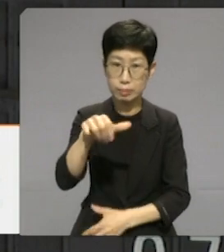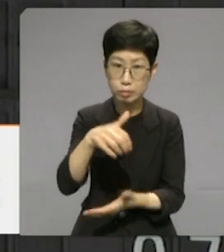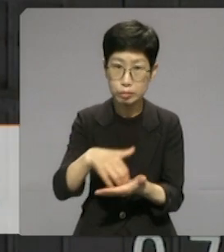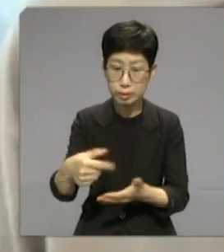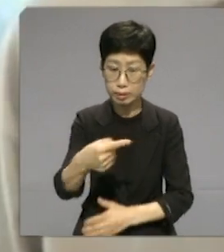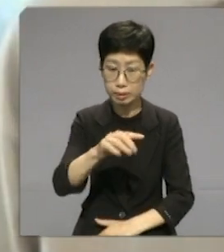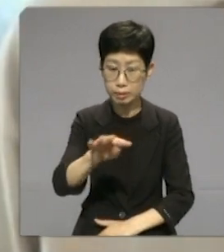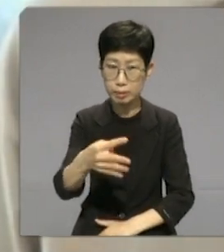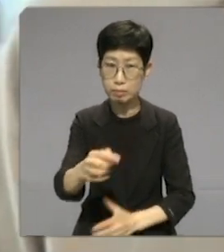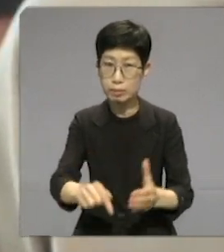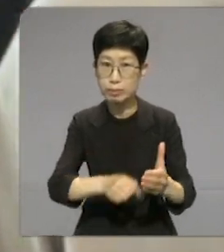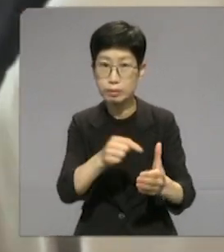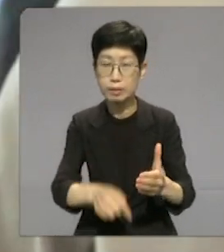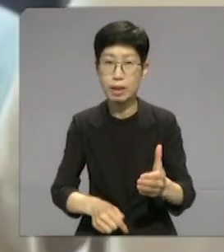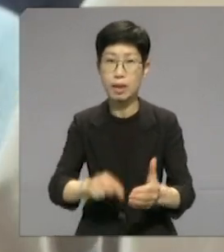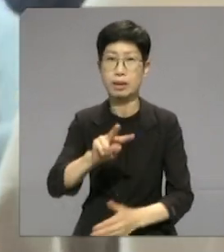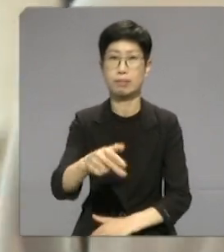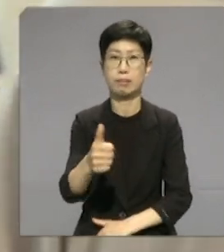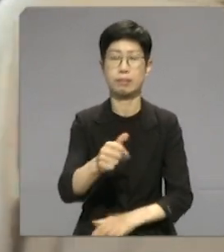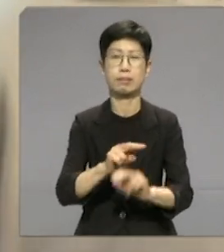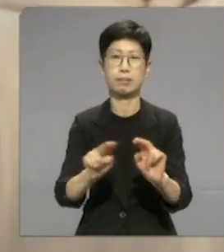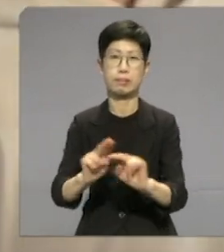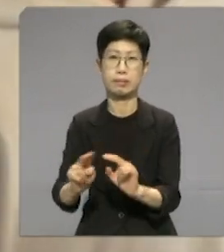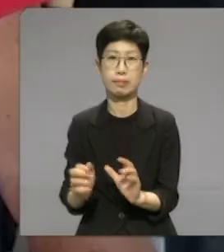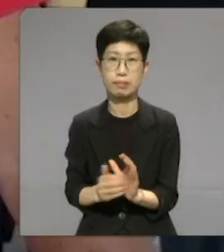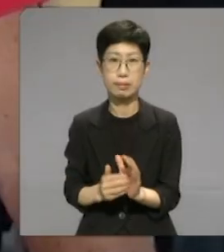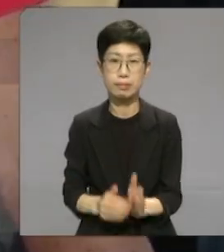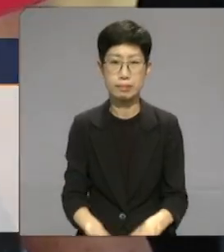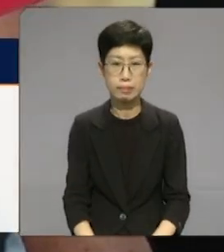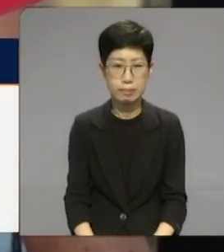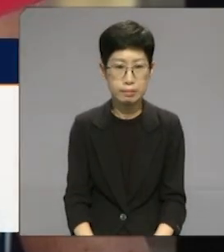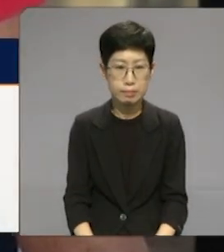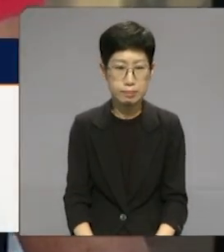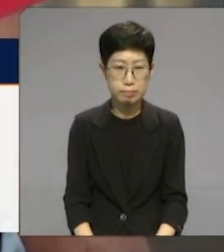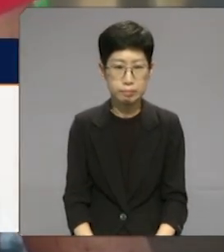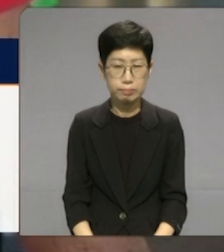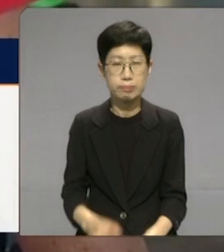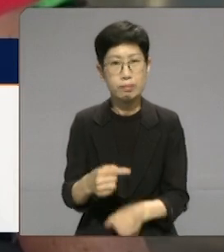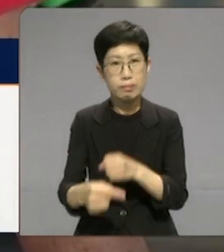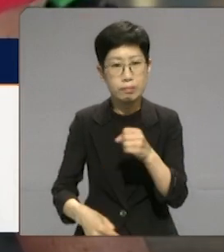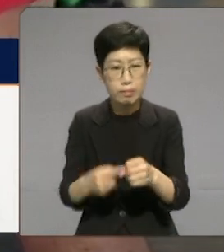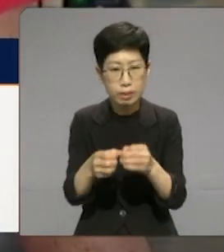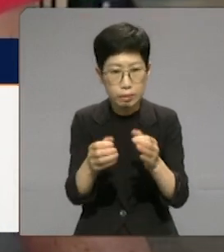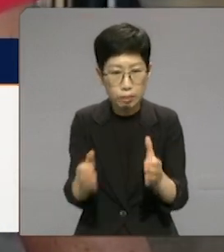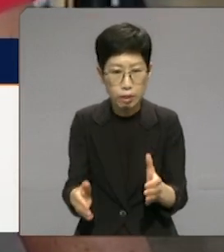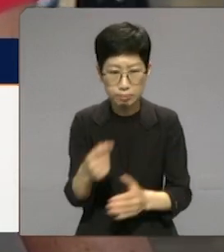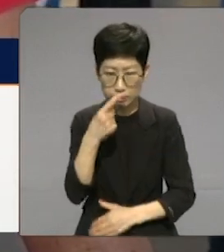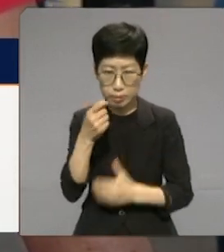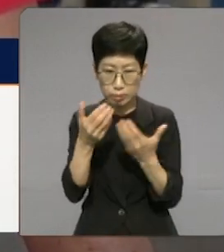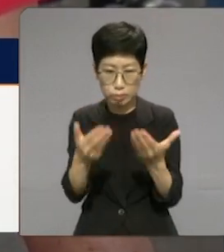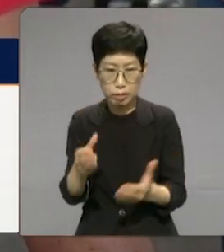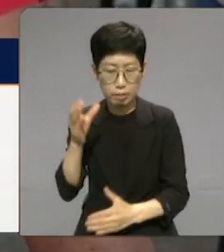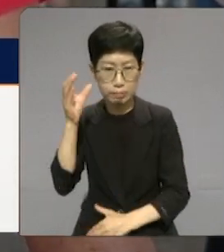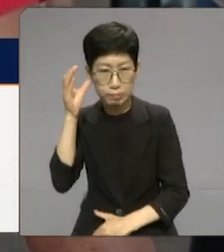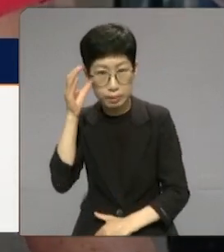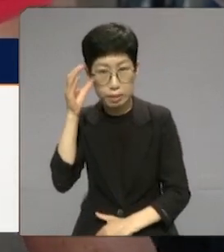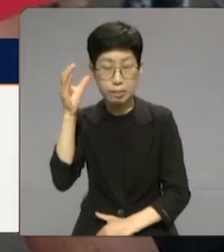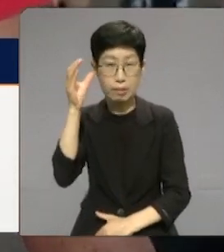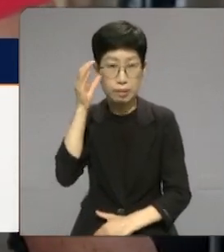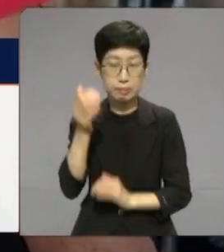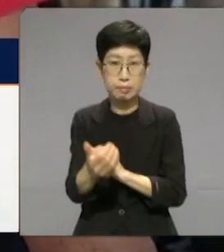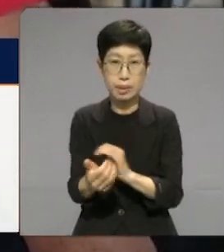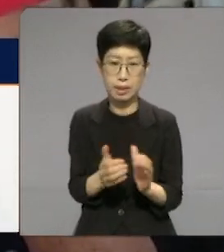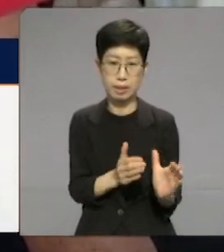1,400여 편 중 최소 250편이 취소됐습니다. Uns platzt die Hutschnur, ja, weil wir uns ein Jahr lang auf einen tollen